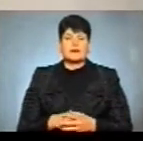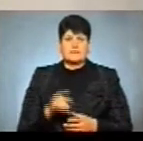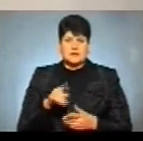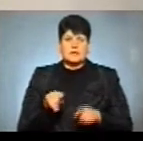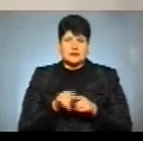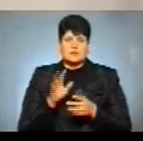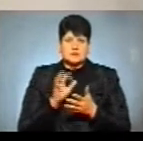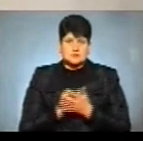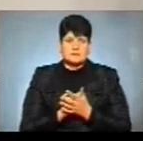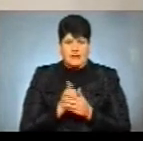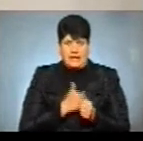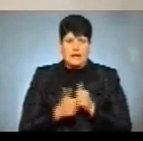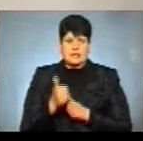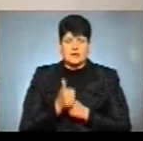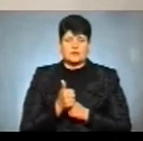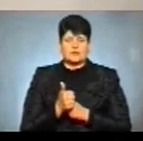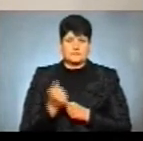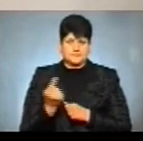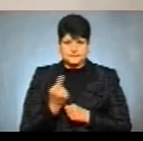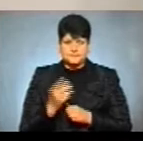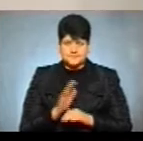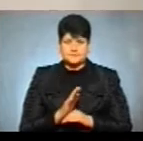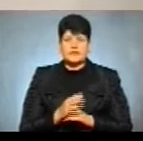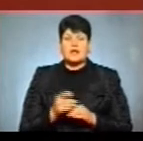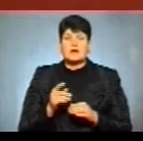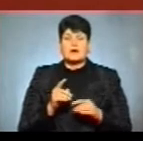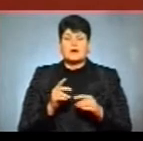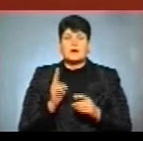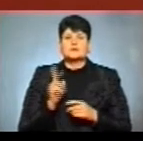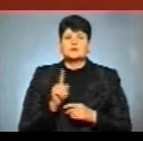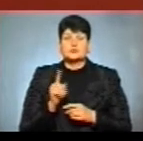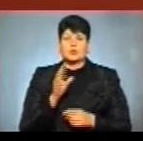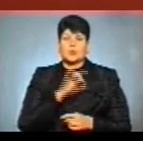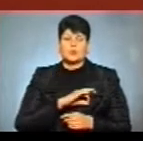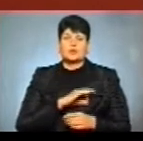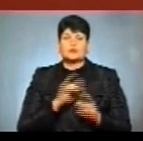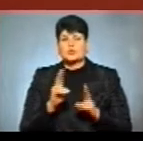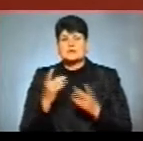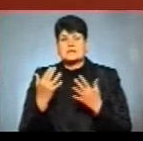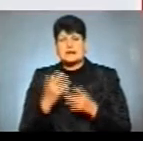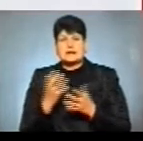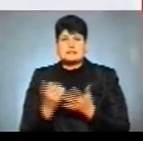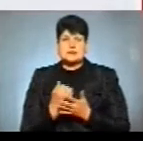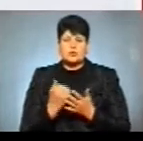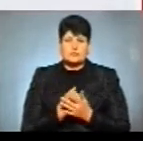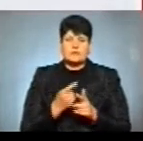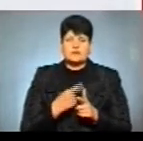також займає першу позицію. Ну і, власне, щодо доходів, хто скільки заробив, чи змінилася